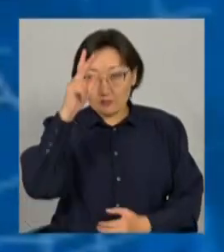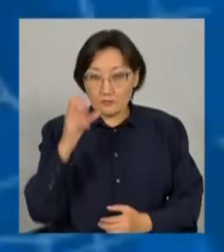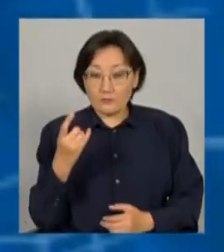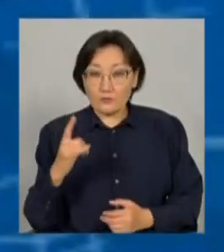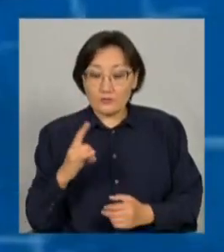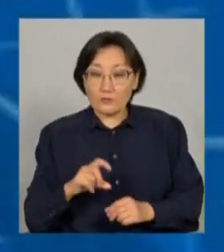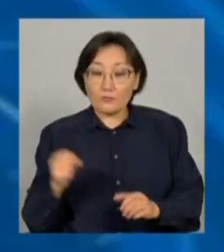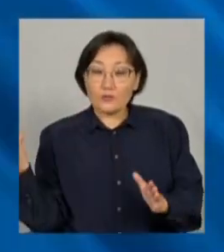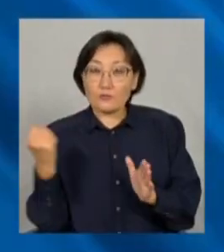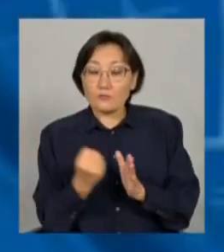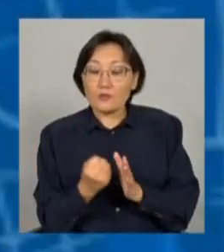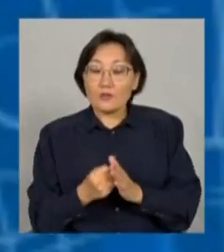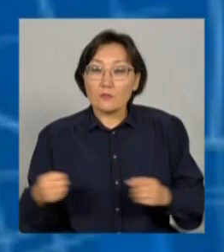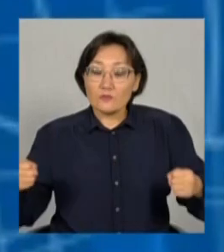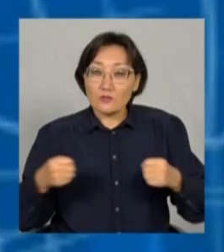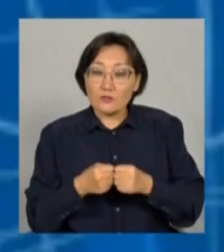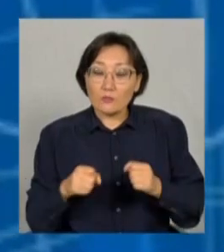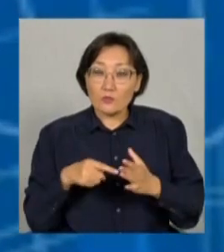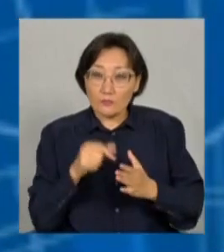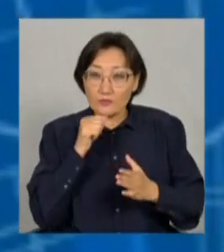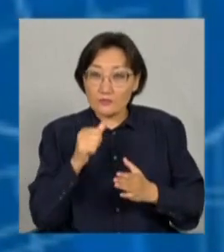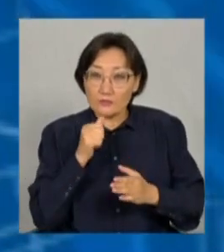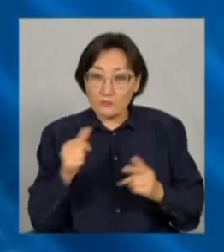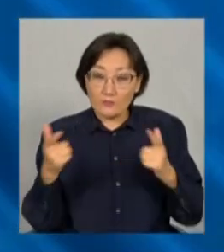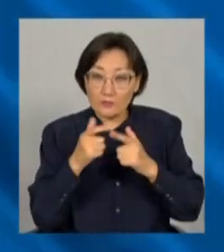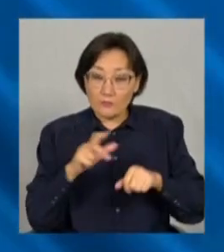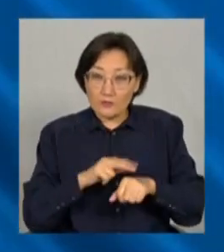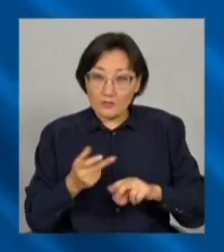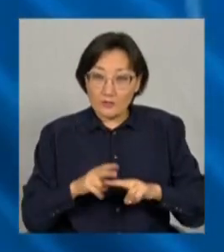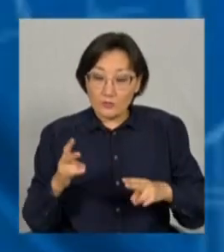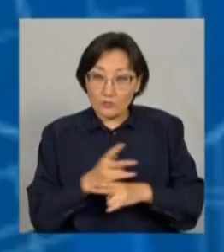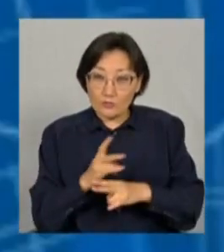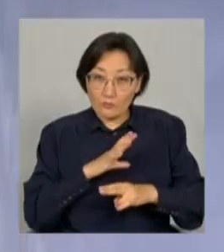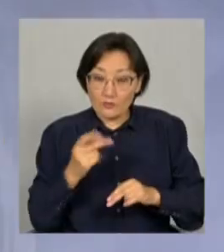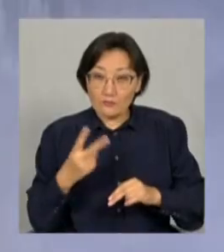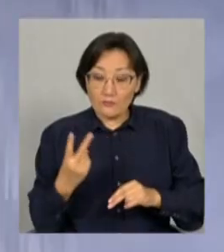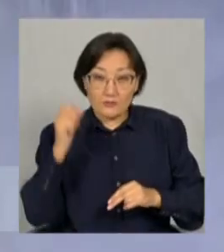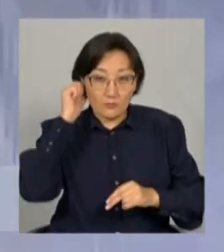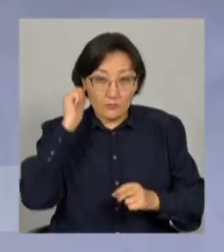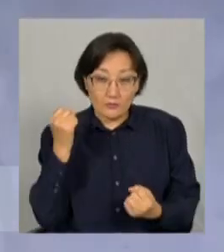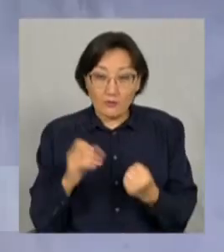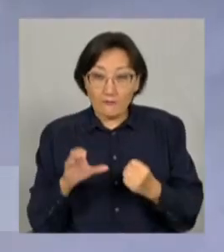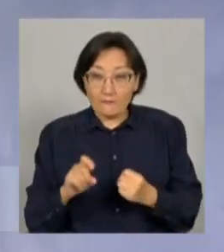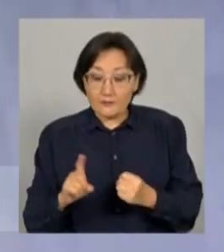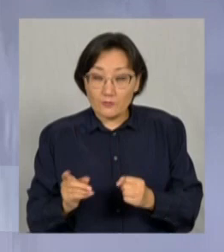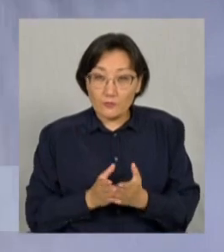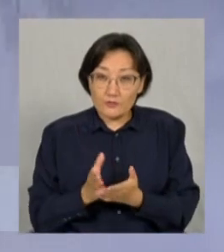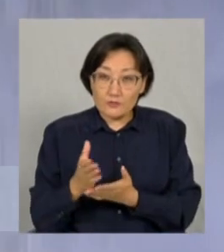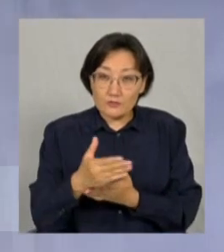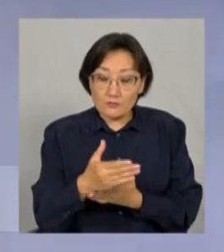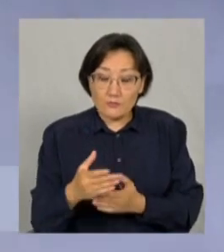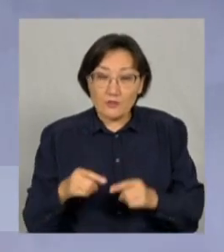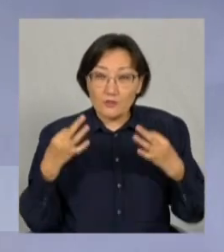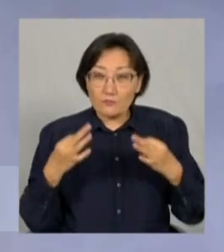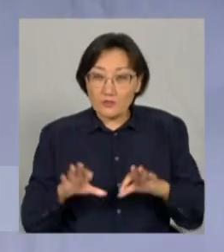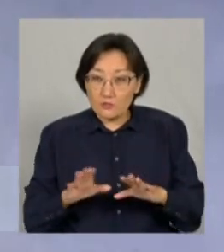Трехмесячный ребенок погиб в ДТП в Кустанае. По данным МВД, авария произошла этой ночью. 22-летний водитель ВАЗ при повороте налево не